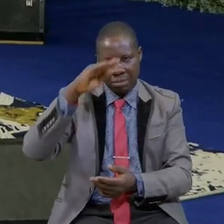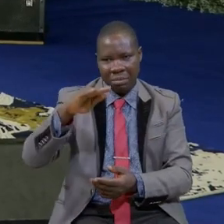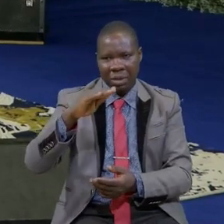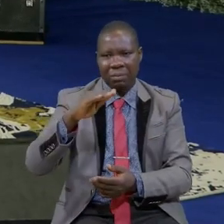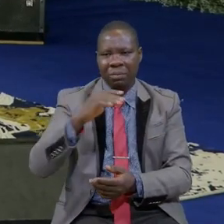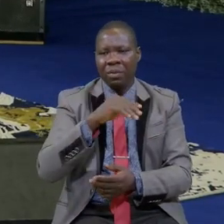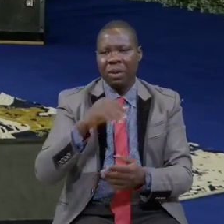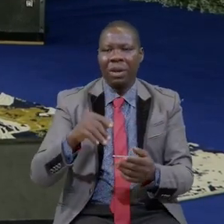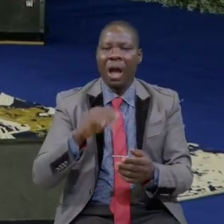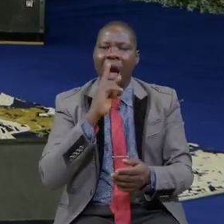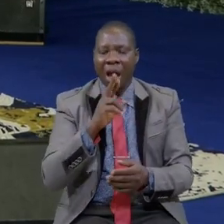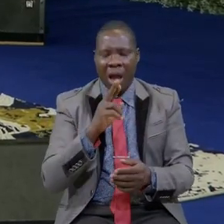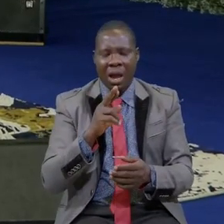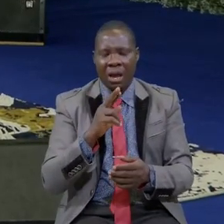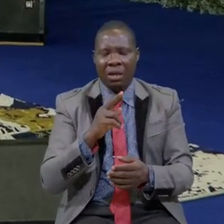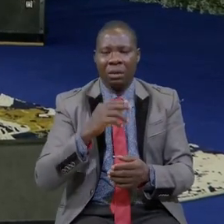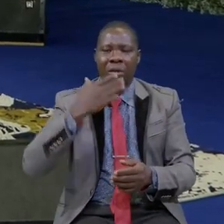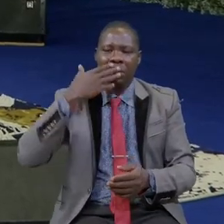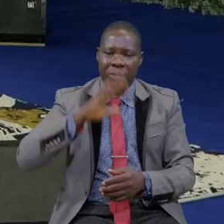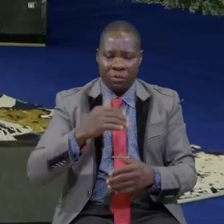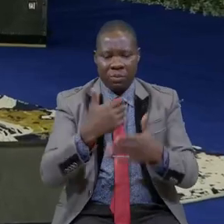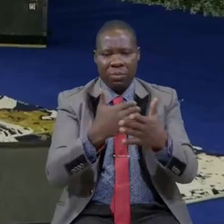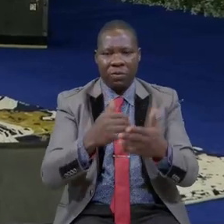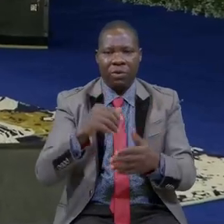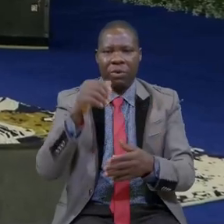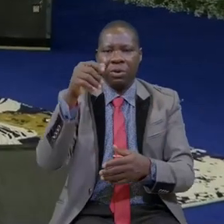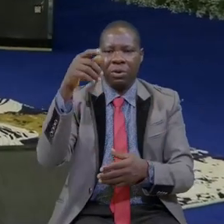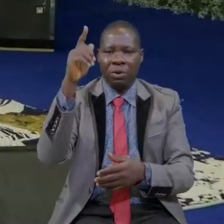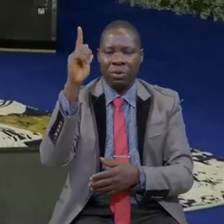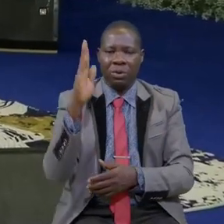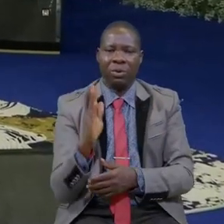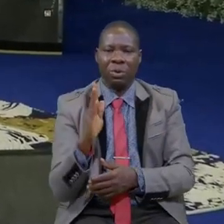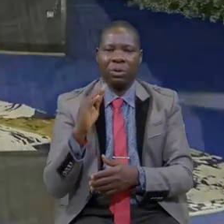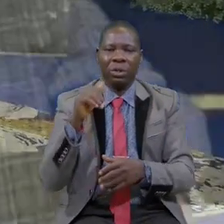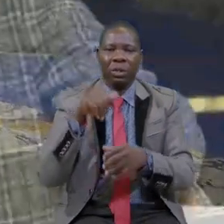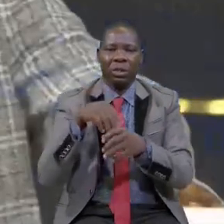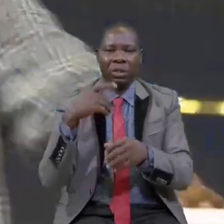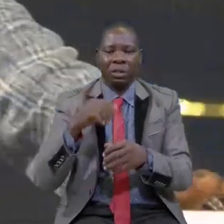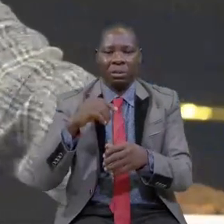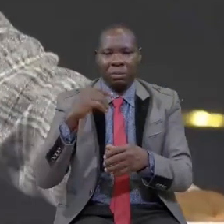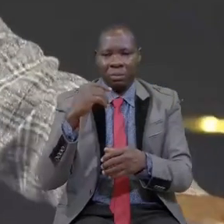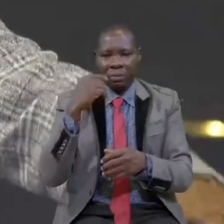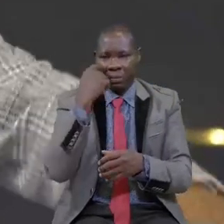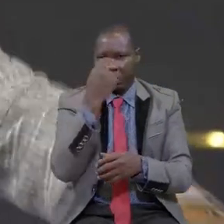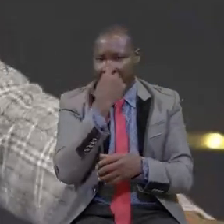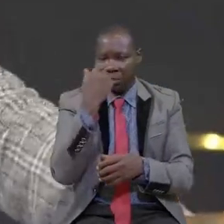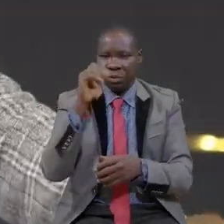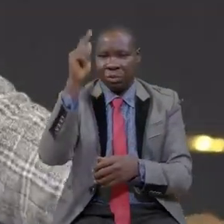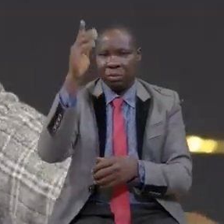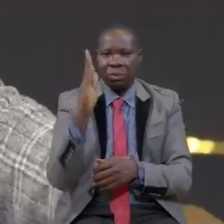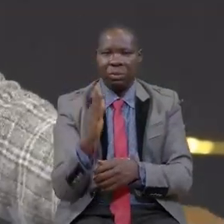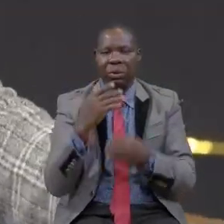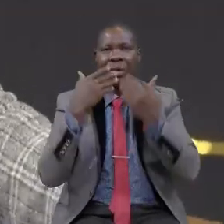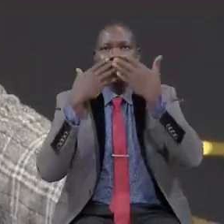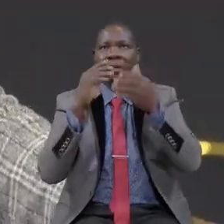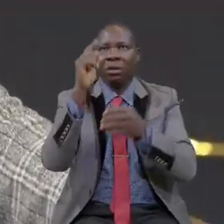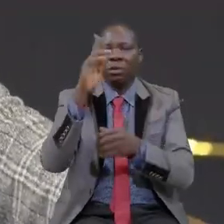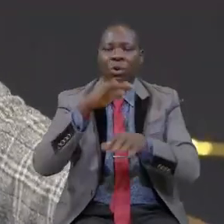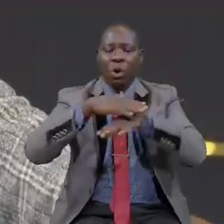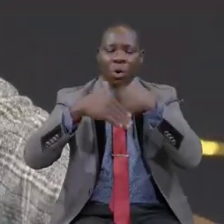une abomination devant Dieu, aux yeux de Dieu. Mais Dieu merci, toutes